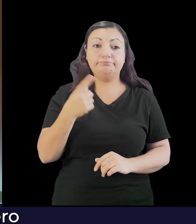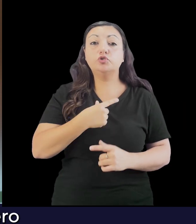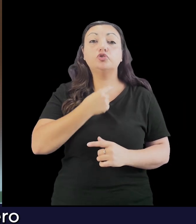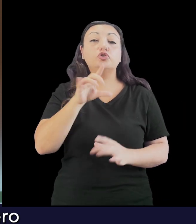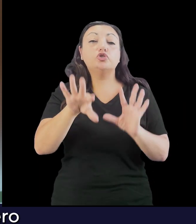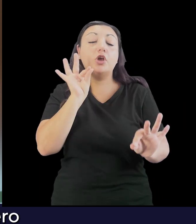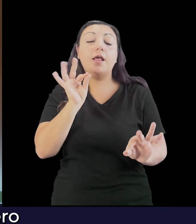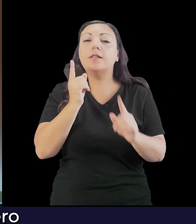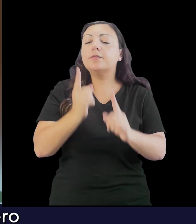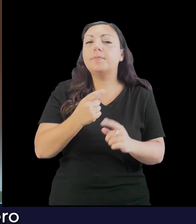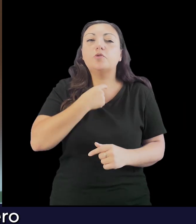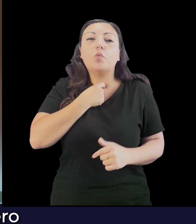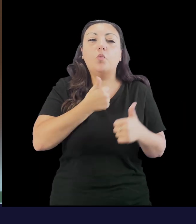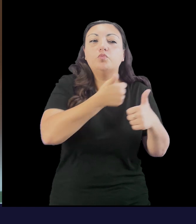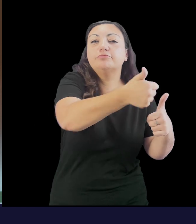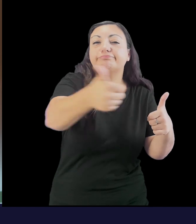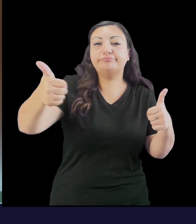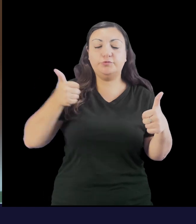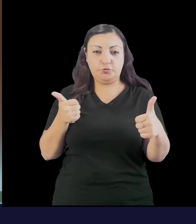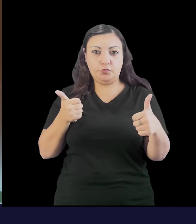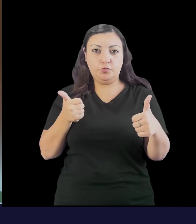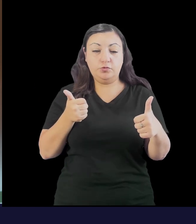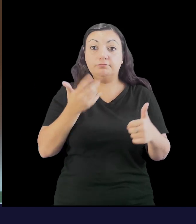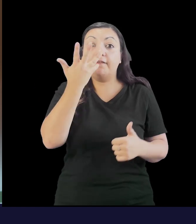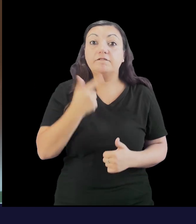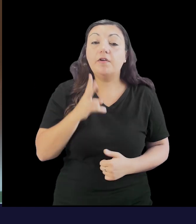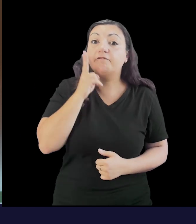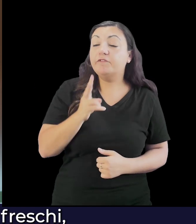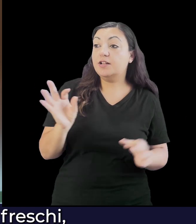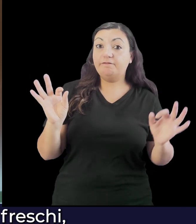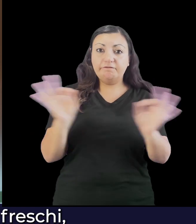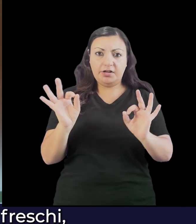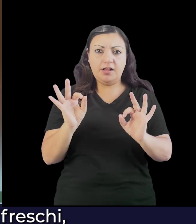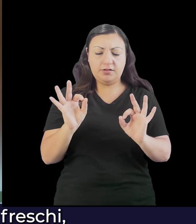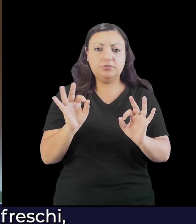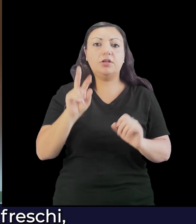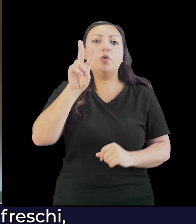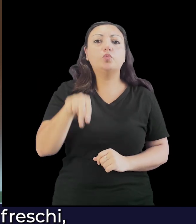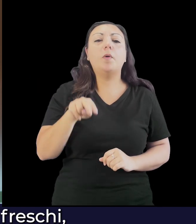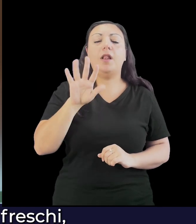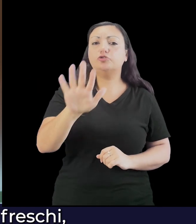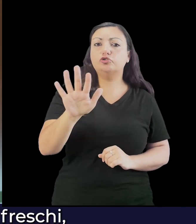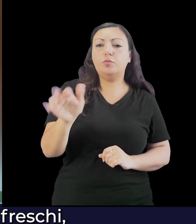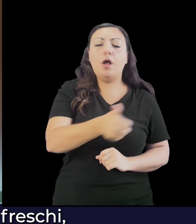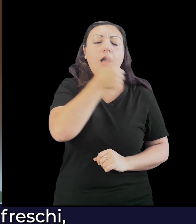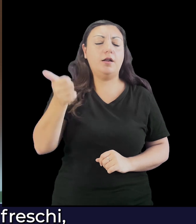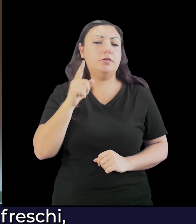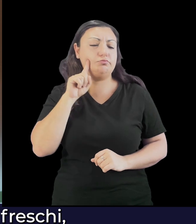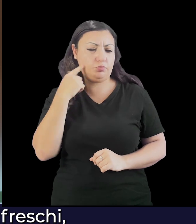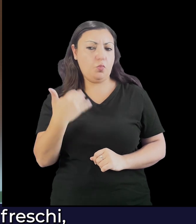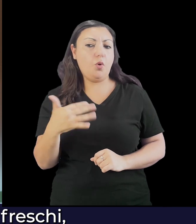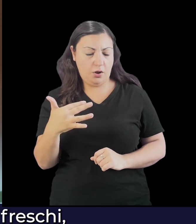veramente stellare e poi si va un po' per gusto se vi piacciono vini un pochino più freschi e per esempio la